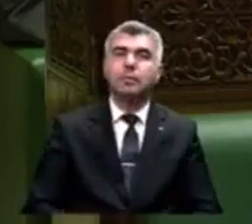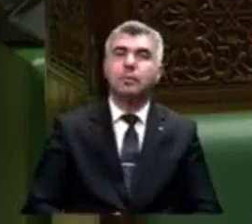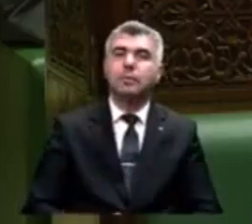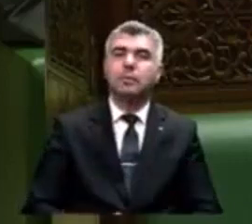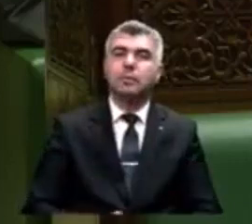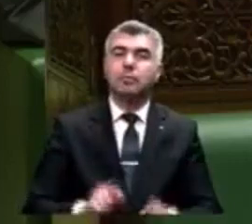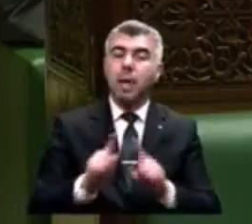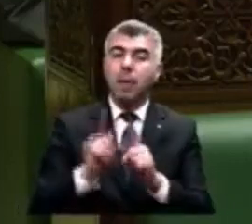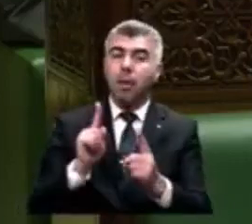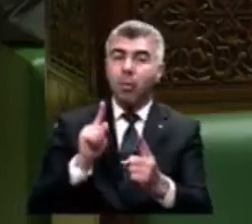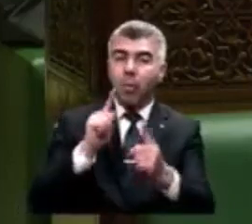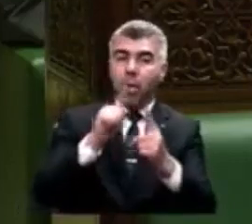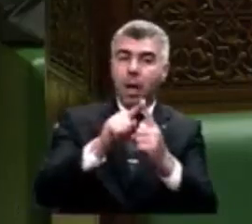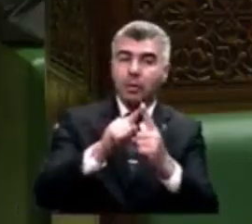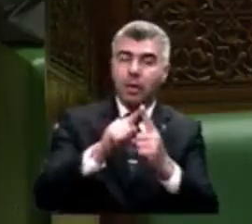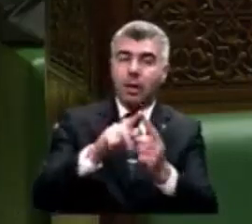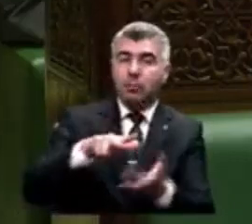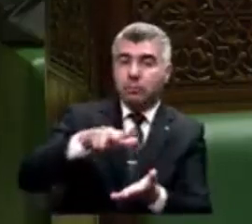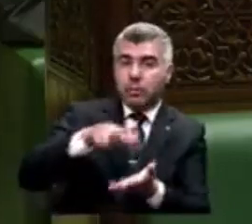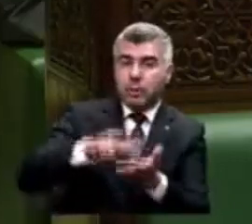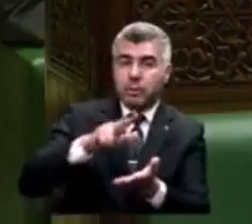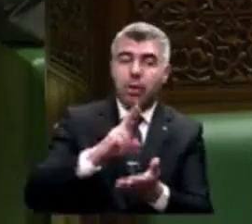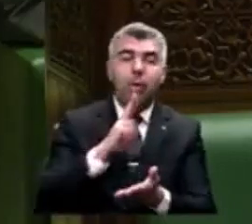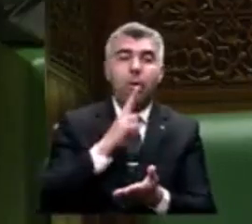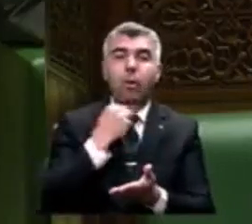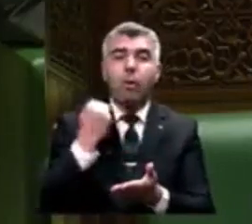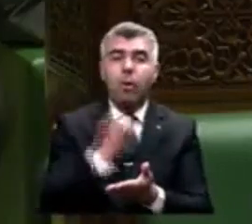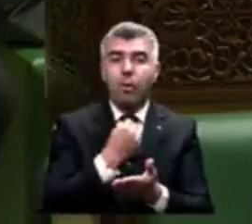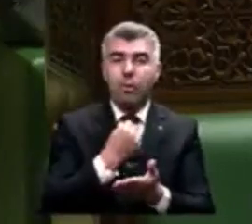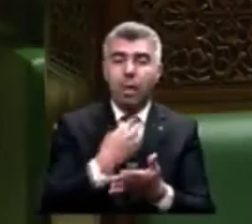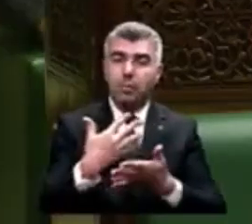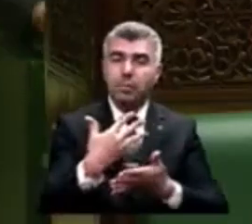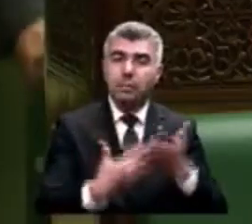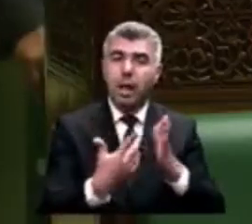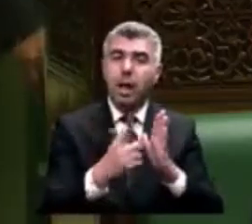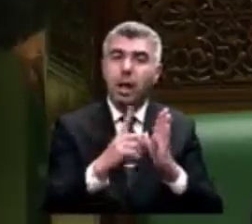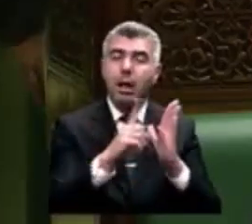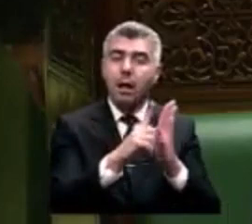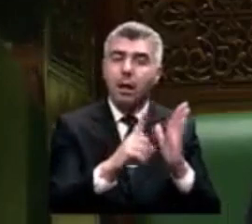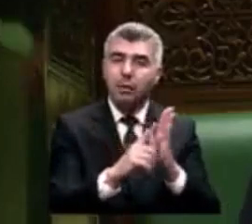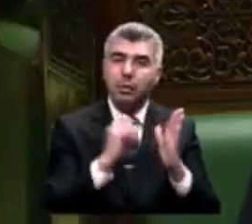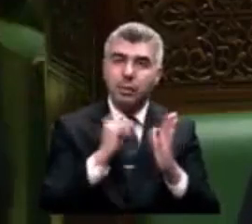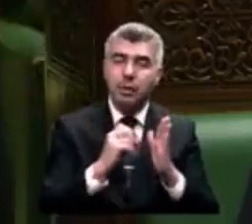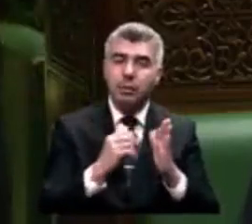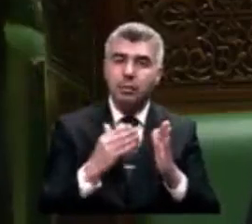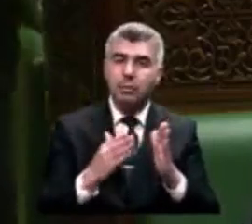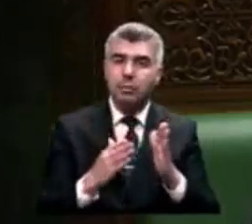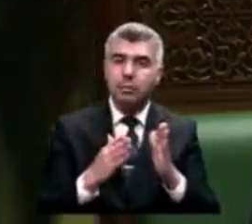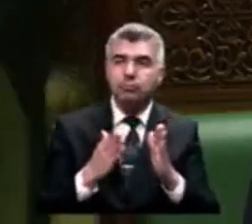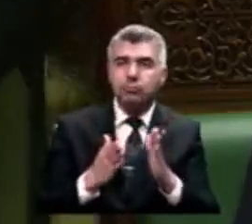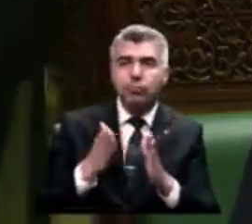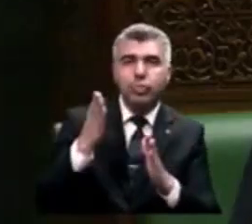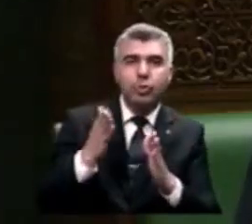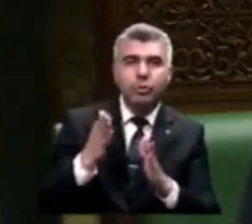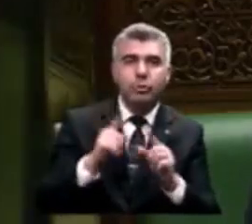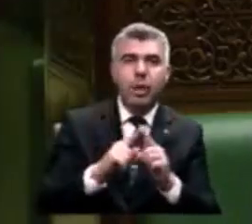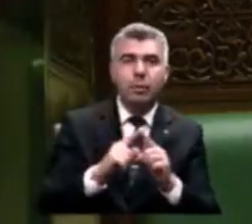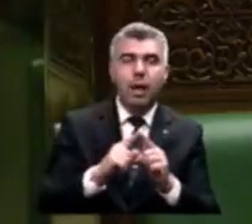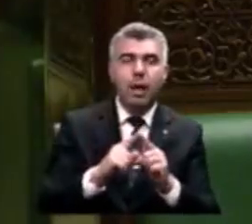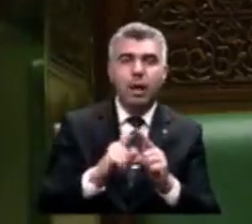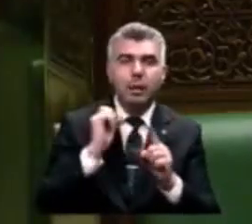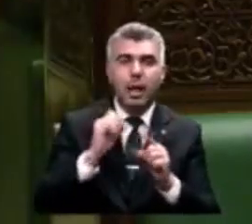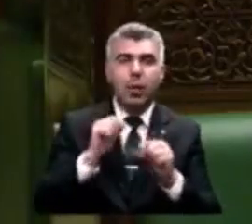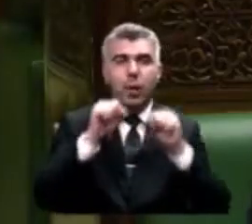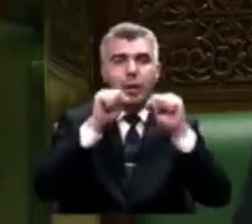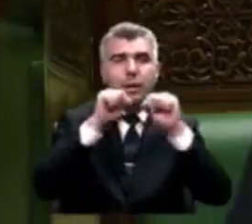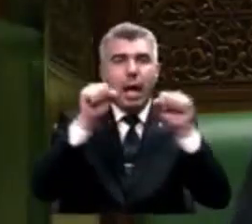راه مباشره من بعد المصادقه ديال الحكومه على المرسوم الخاص بالنظام الاساسي خرجوا التنسيقيات، وهذا الموضوع ديال التنسيقيات